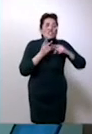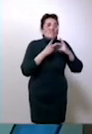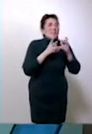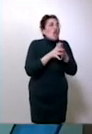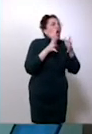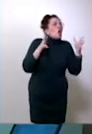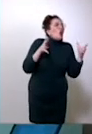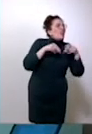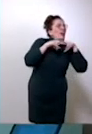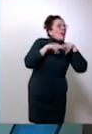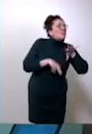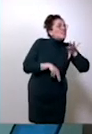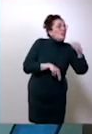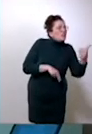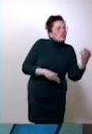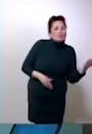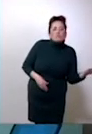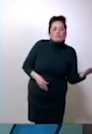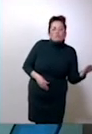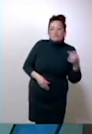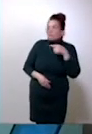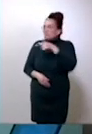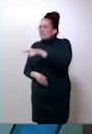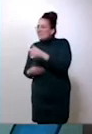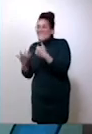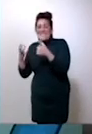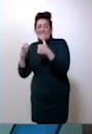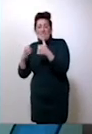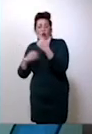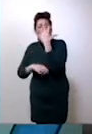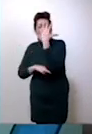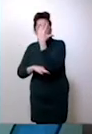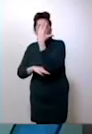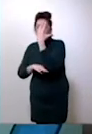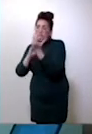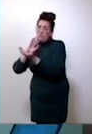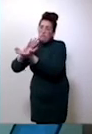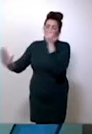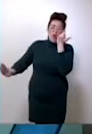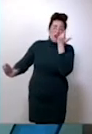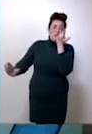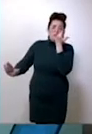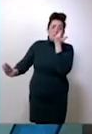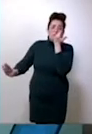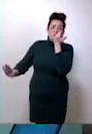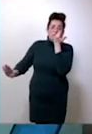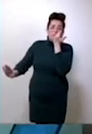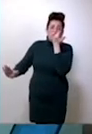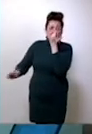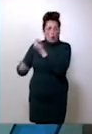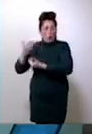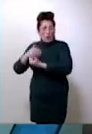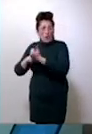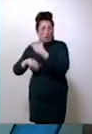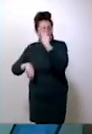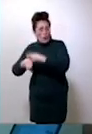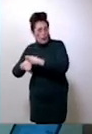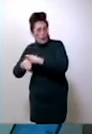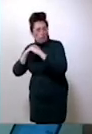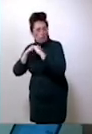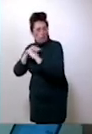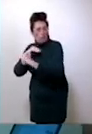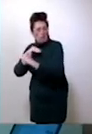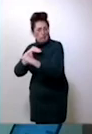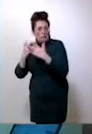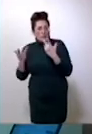françaises. Le béton, concrètement, c'est 600 arbres au kilomètre carré à Bordeaux, contre le triple, par exemple, dans une ville comme